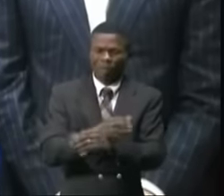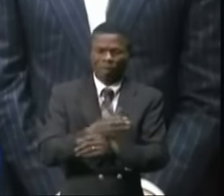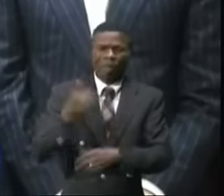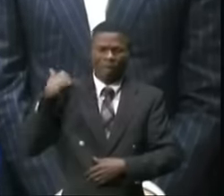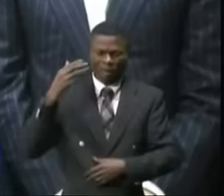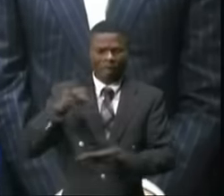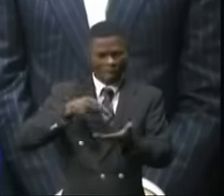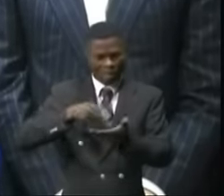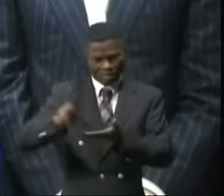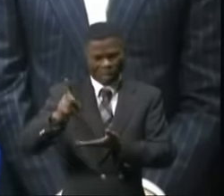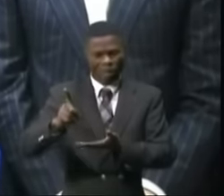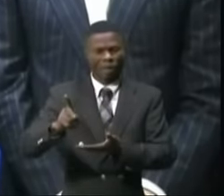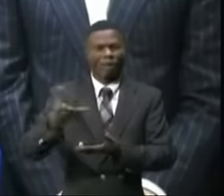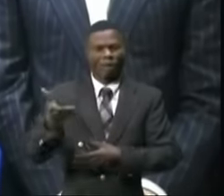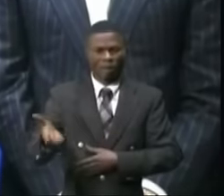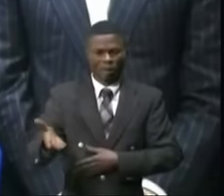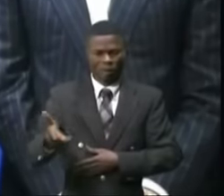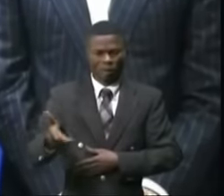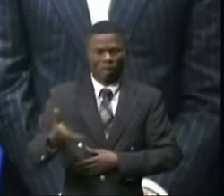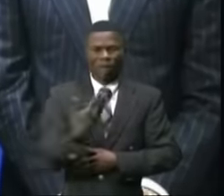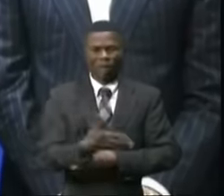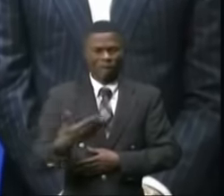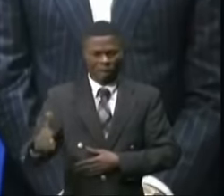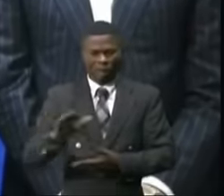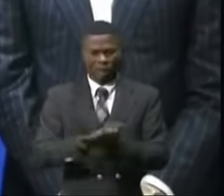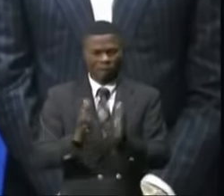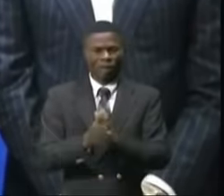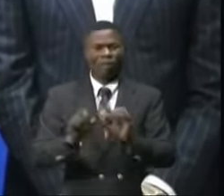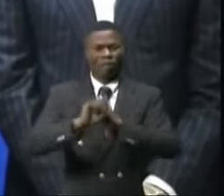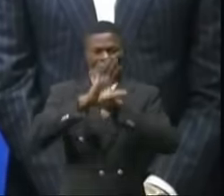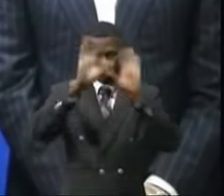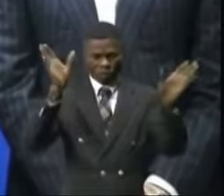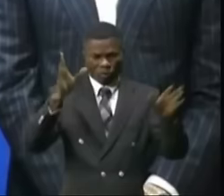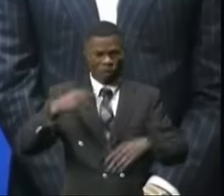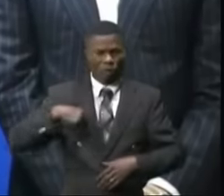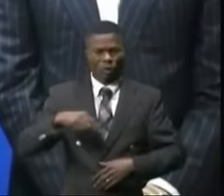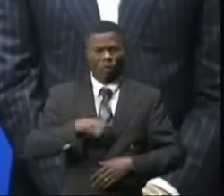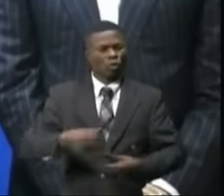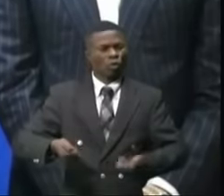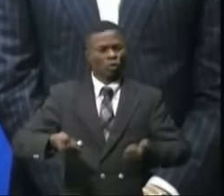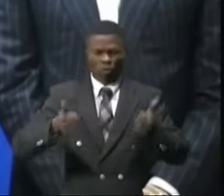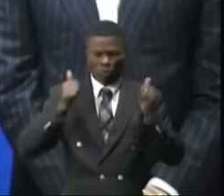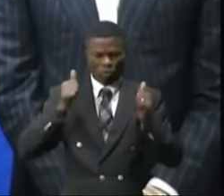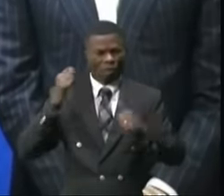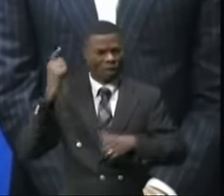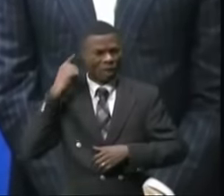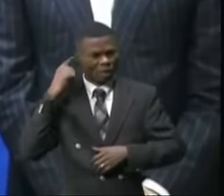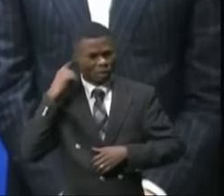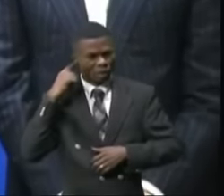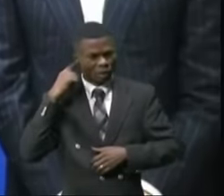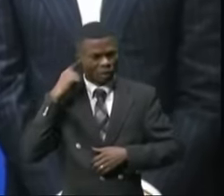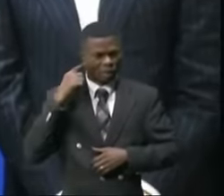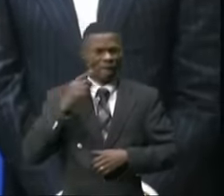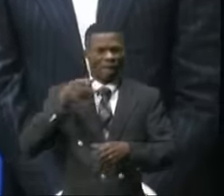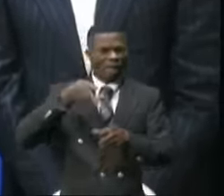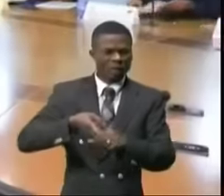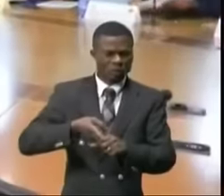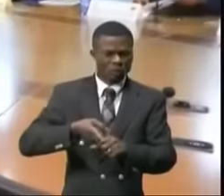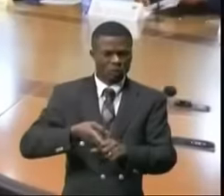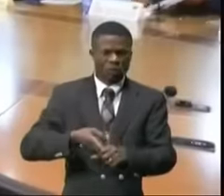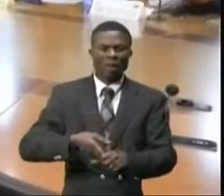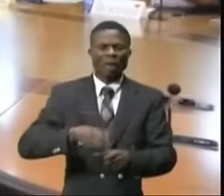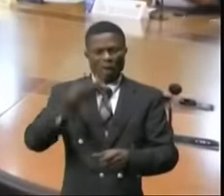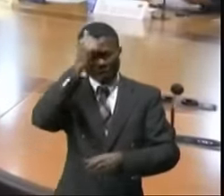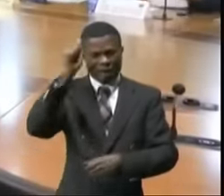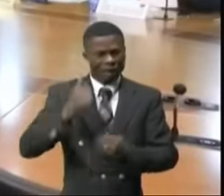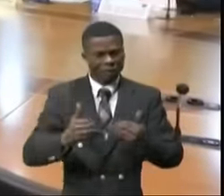ayant fait sa part, les choses étant maintenant claires, nous ne voulons plus apprendre qu'on n'a pas repris du service.